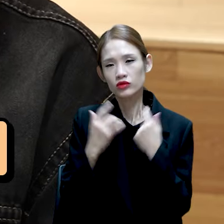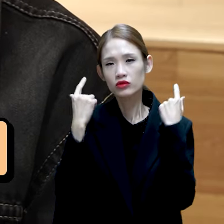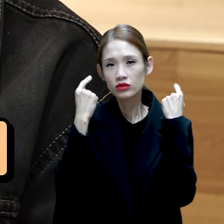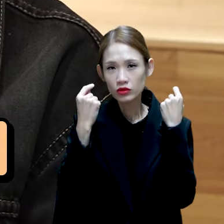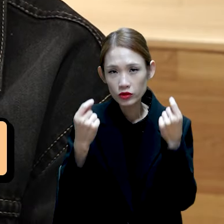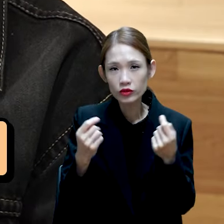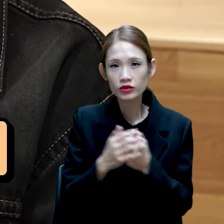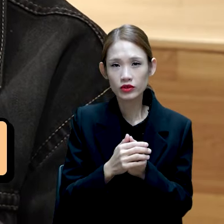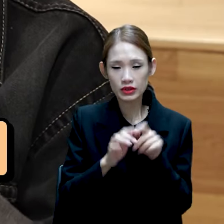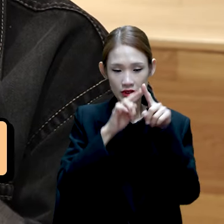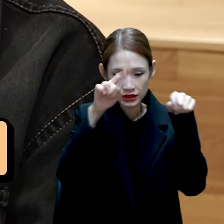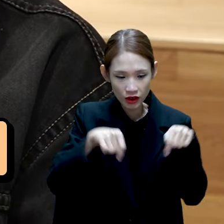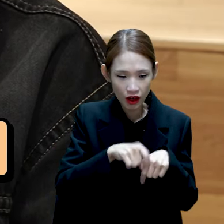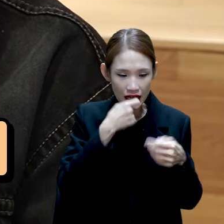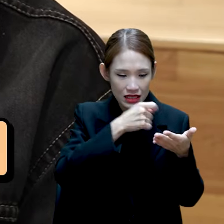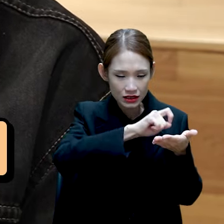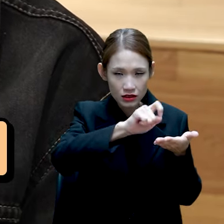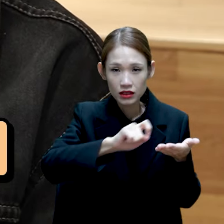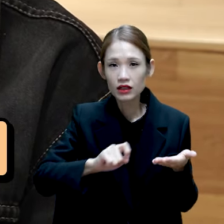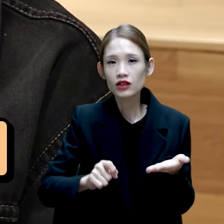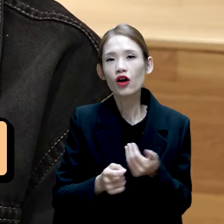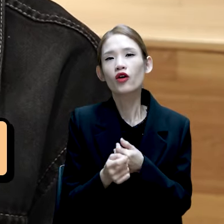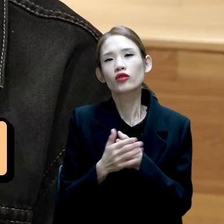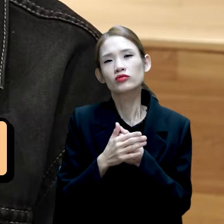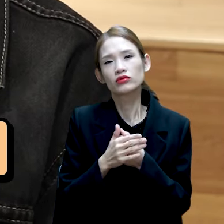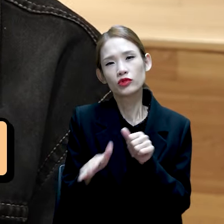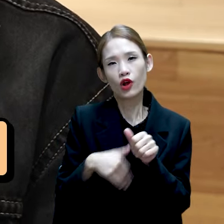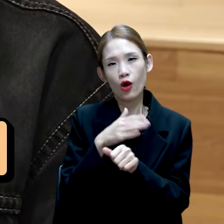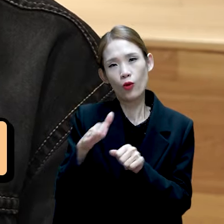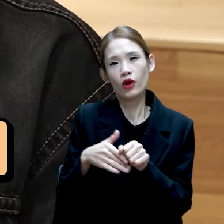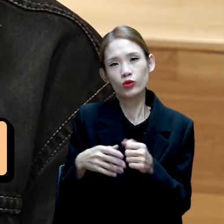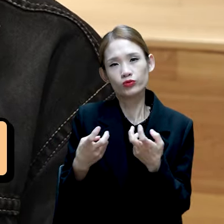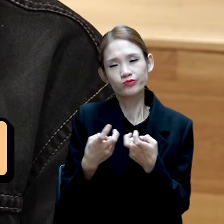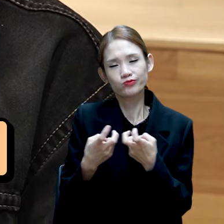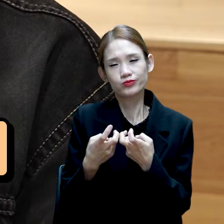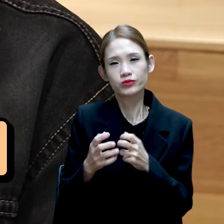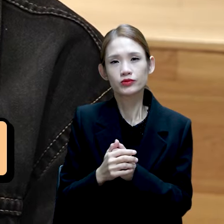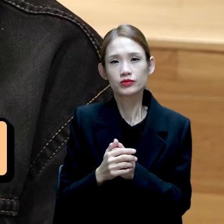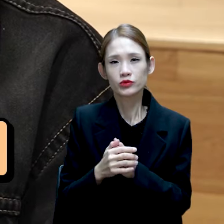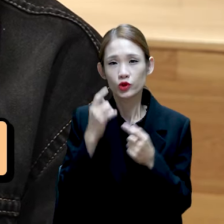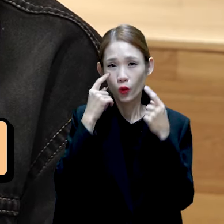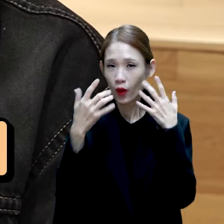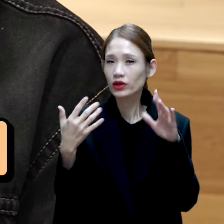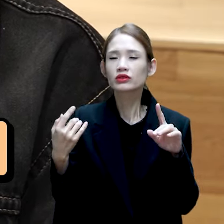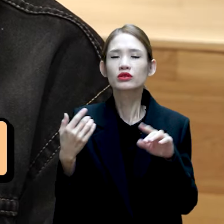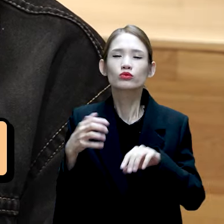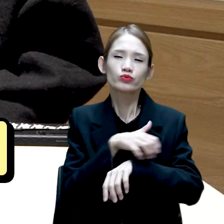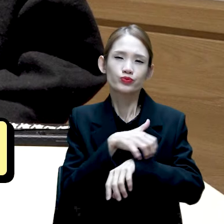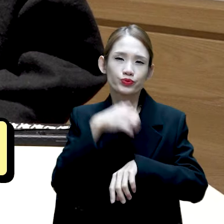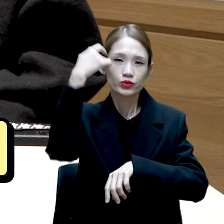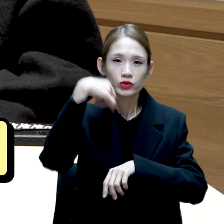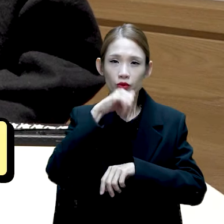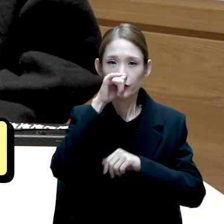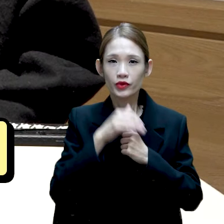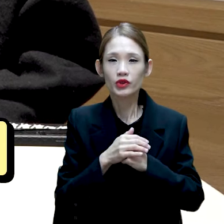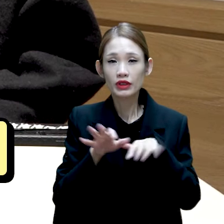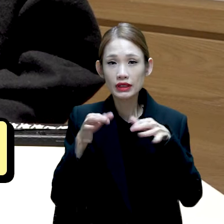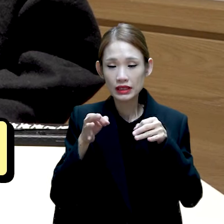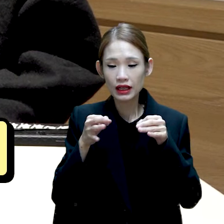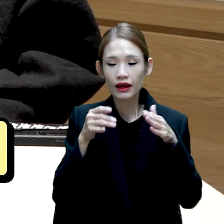그냥 지류에 종이에 그렇게 써서 해야 되는 게 많이 있고 이래서 그런 거 확실히 좀 많이 불편함을 느껴요. 은행